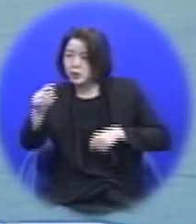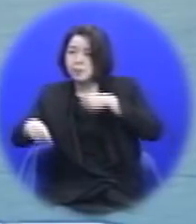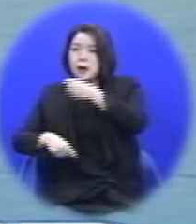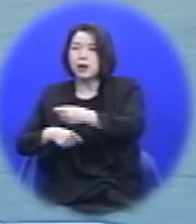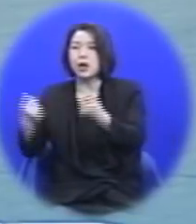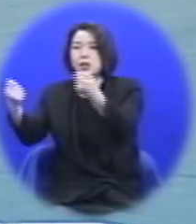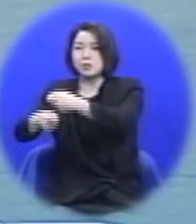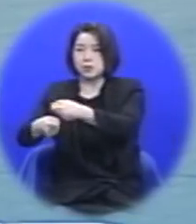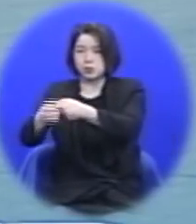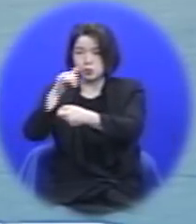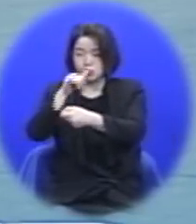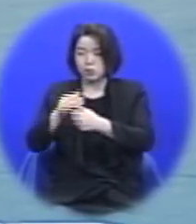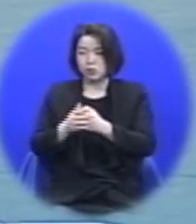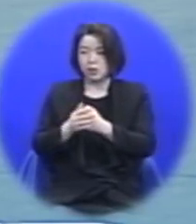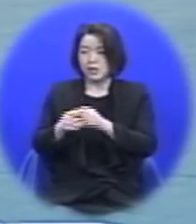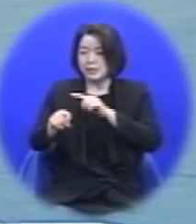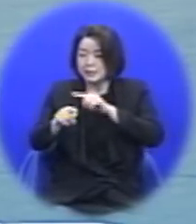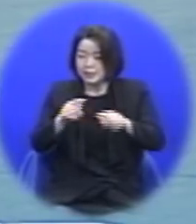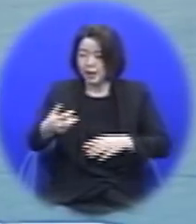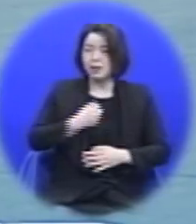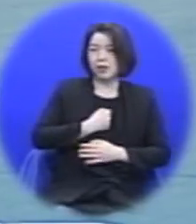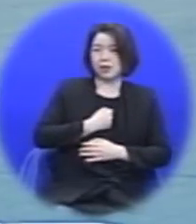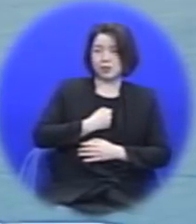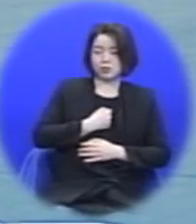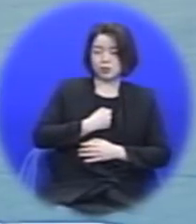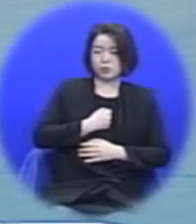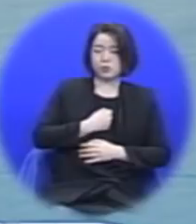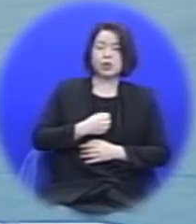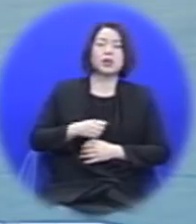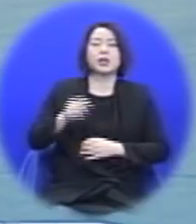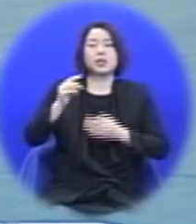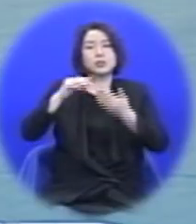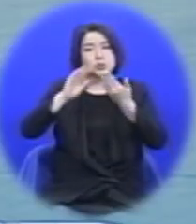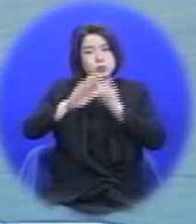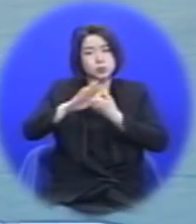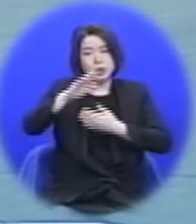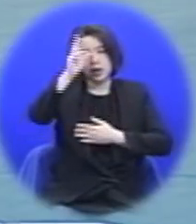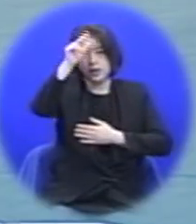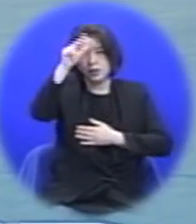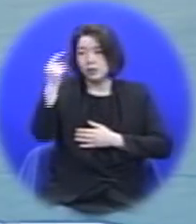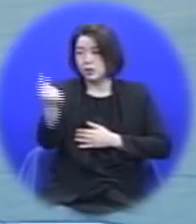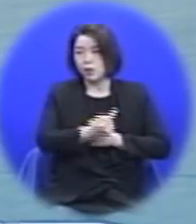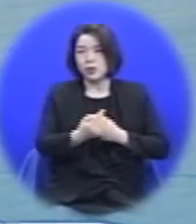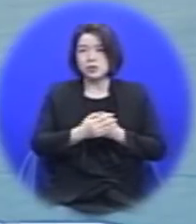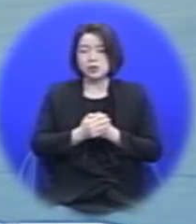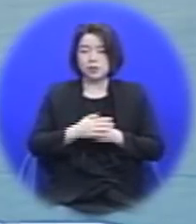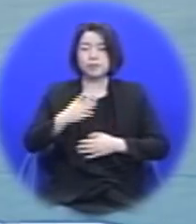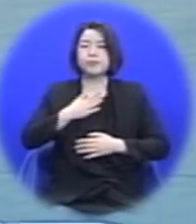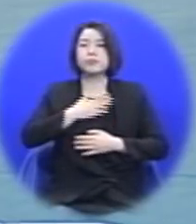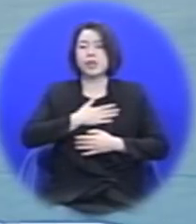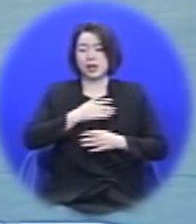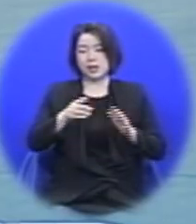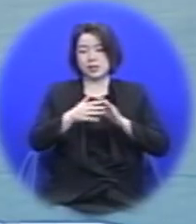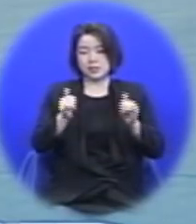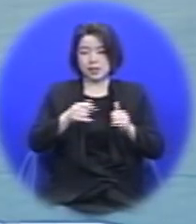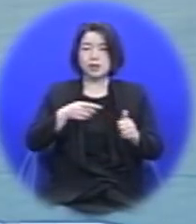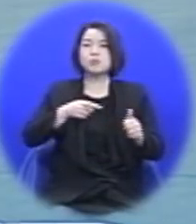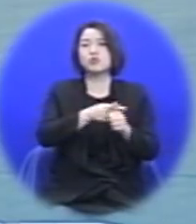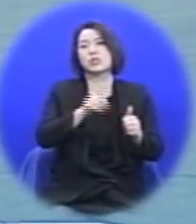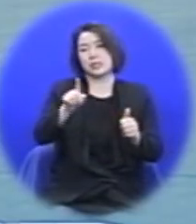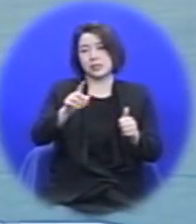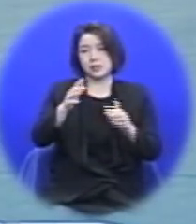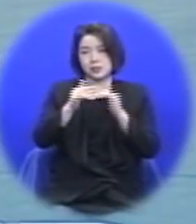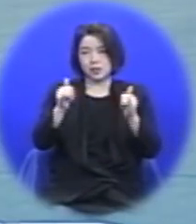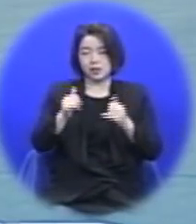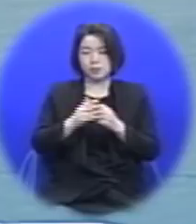칼을 손에 쥐었습니다. 뒤이어서 경찰이 들어왔어요. 내가 사람 죽인 그 사람입니다.